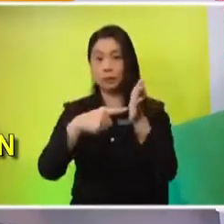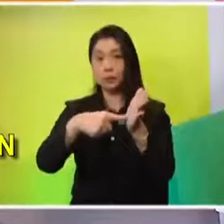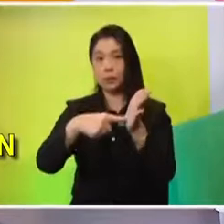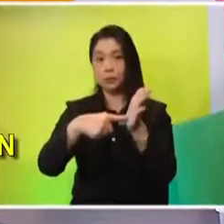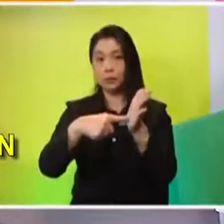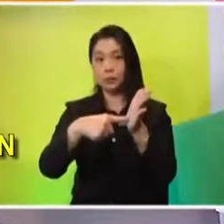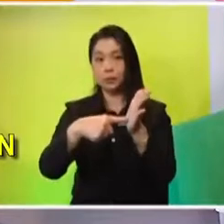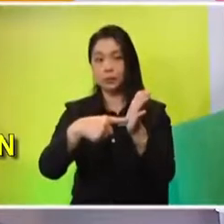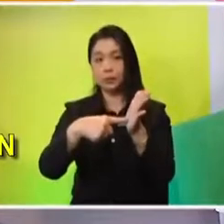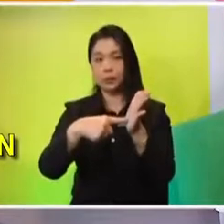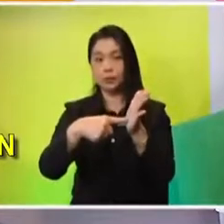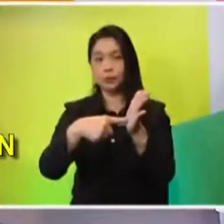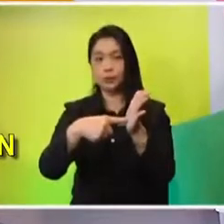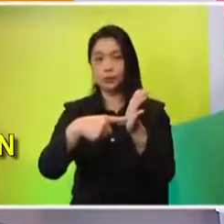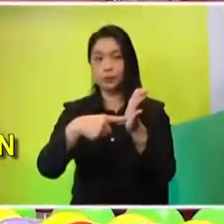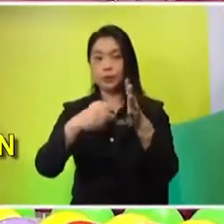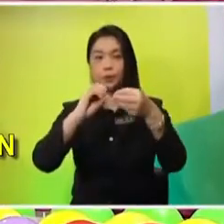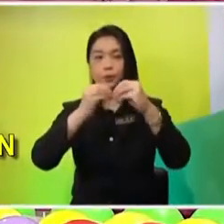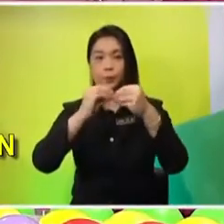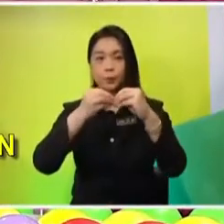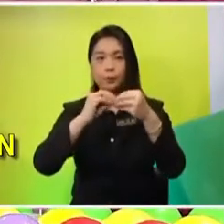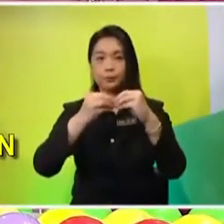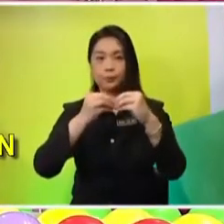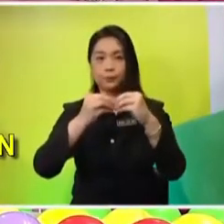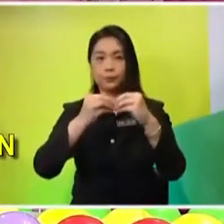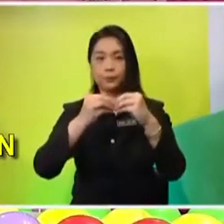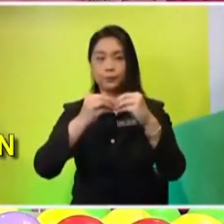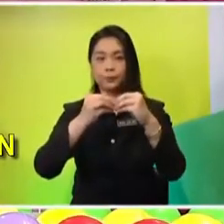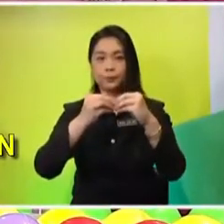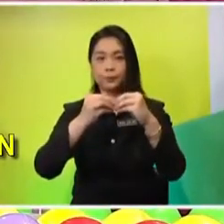Okey. Nombor dia, cikgu. Okey.